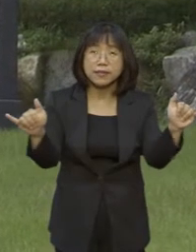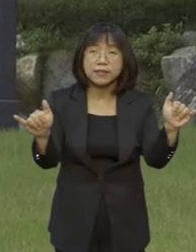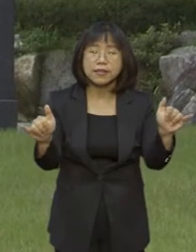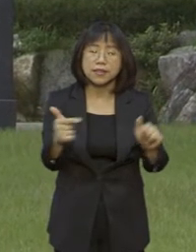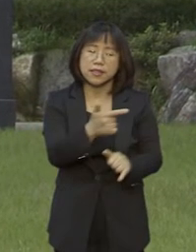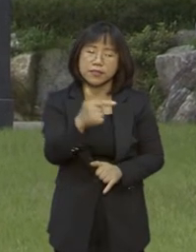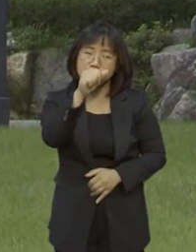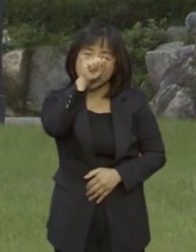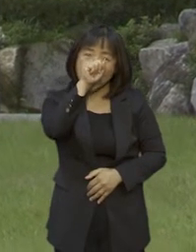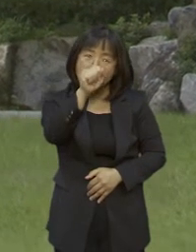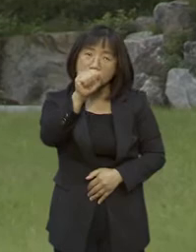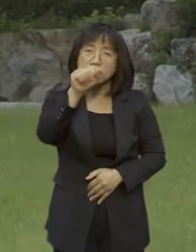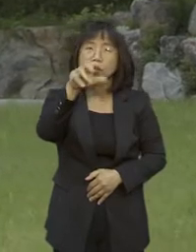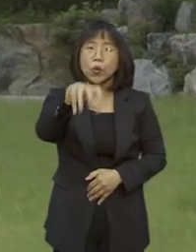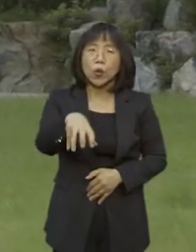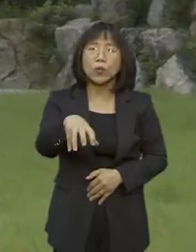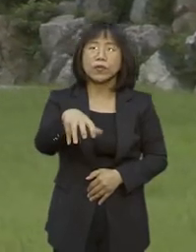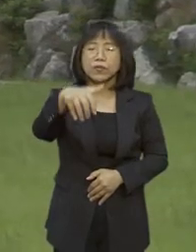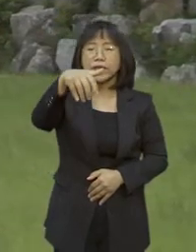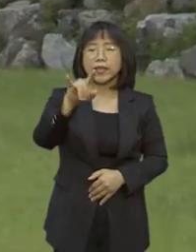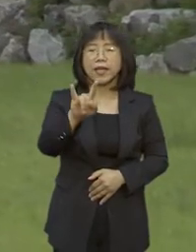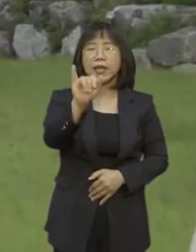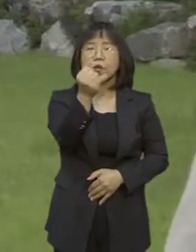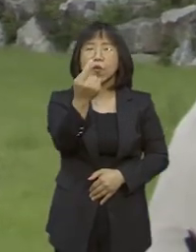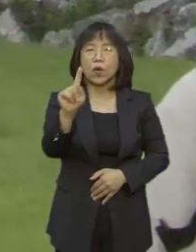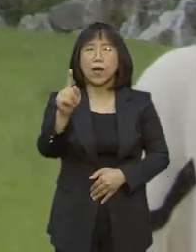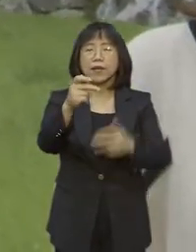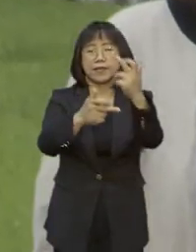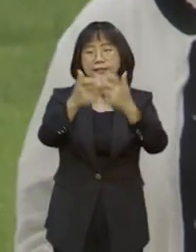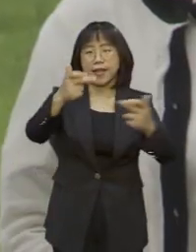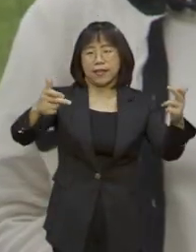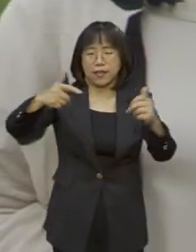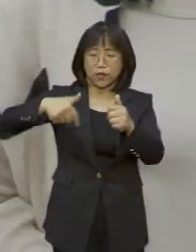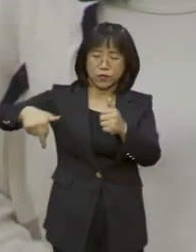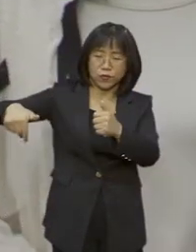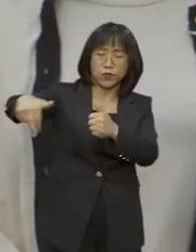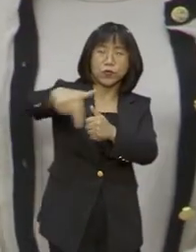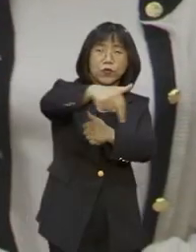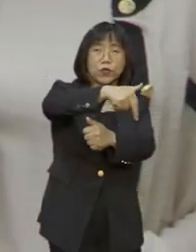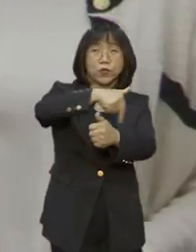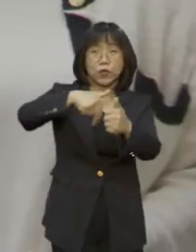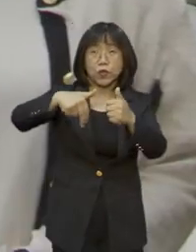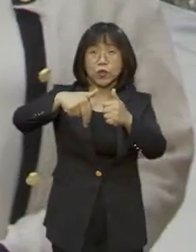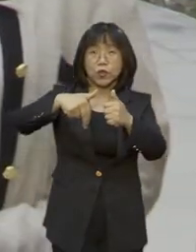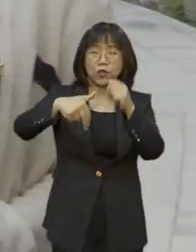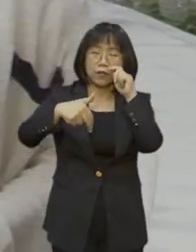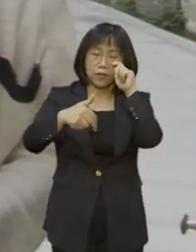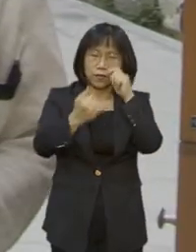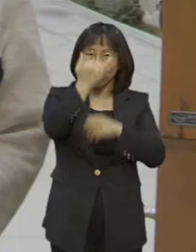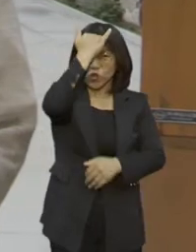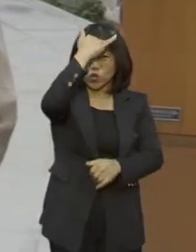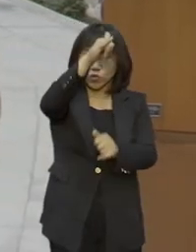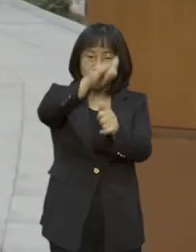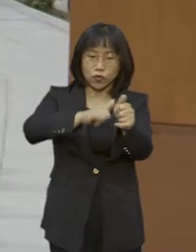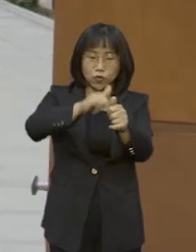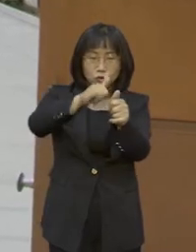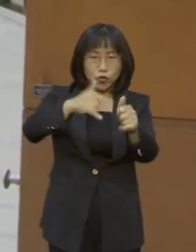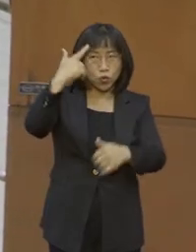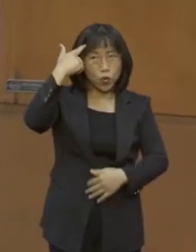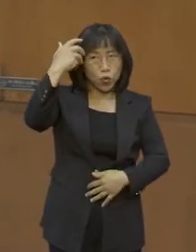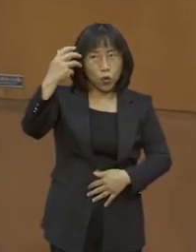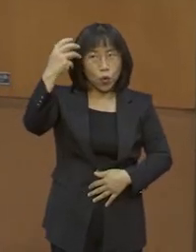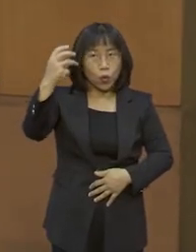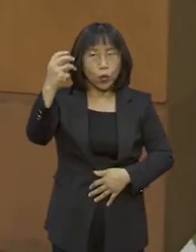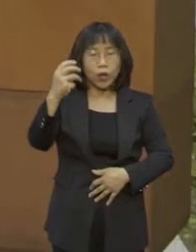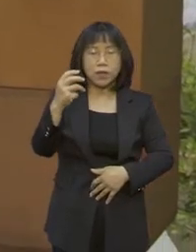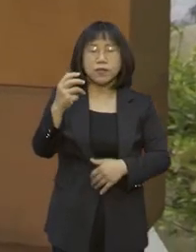구민들로부터 많은 사랑을 받고 있는 개화산. 개화산의 둘레길을 걷다 보면 호곡 충혼비를 만날 수 있습니다.